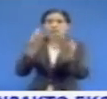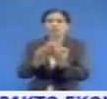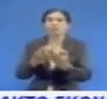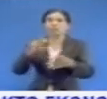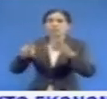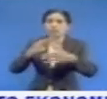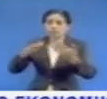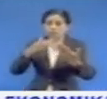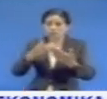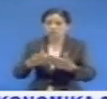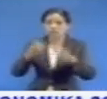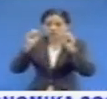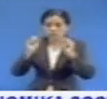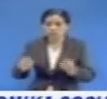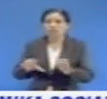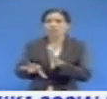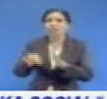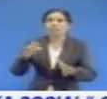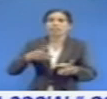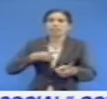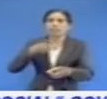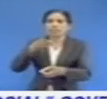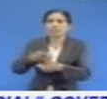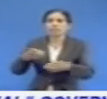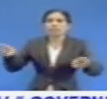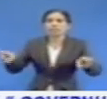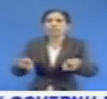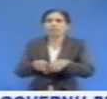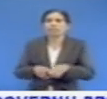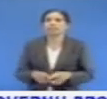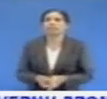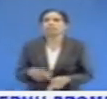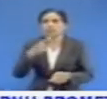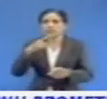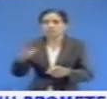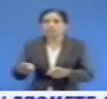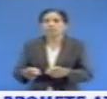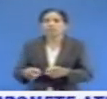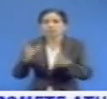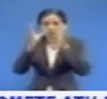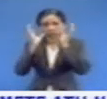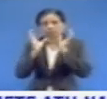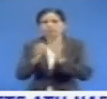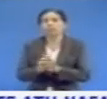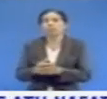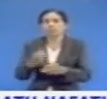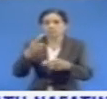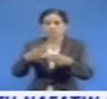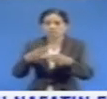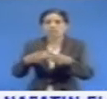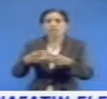hotu belehetan direitu hanesan. Mateus Pinto Tristi tamba maioria komunidade aldeia rua narang la iha